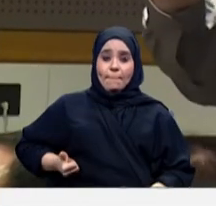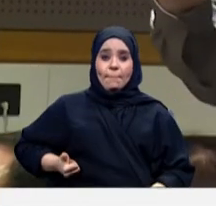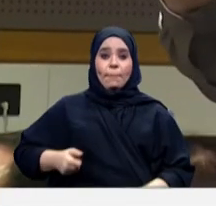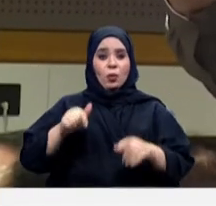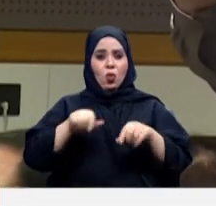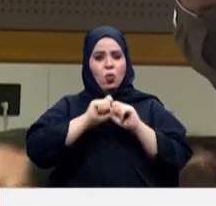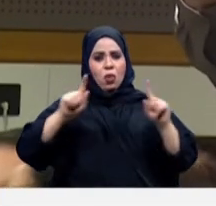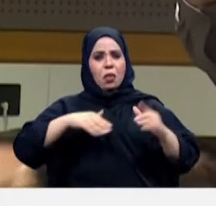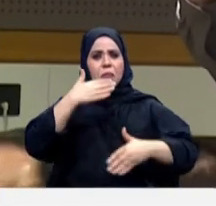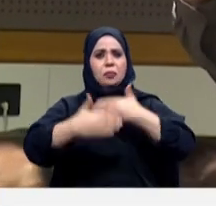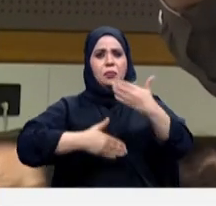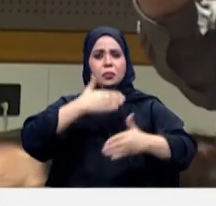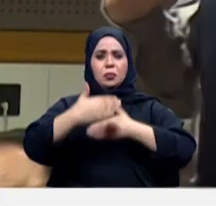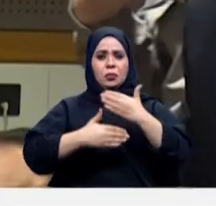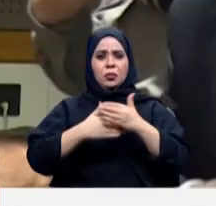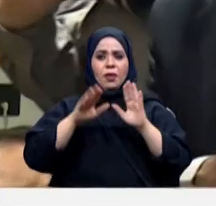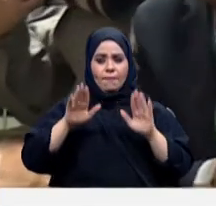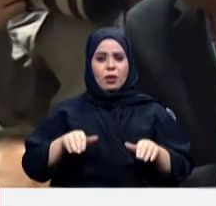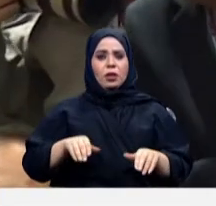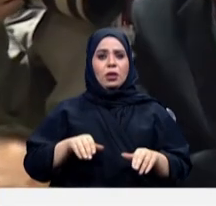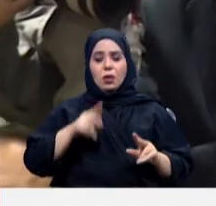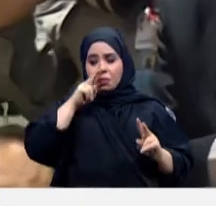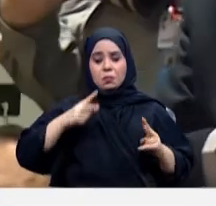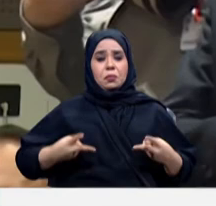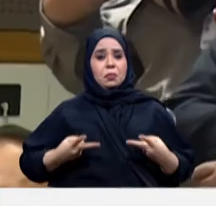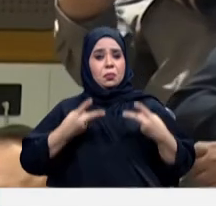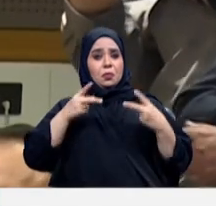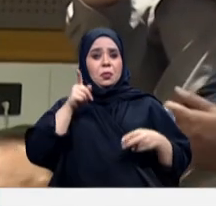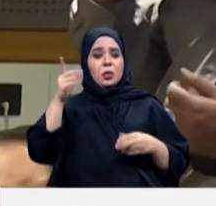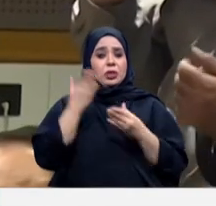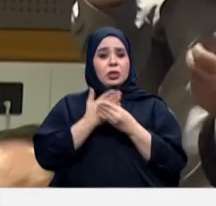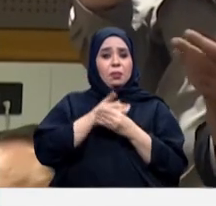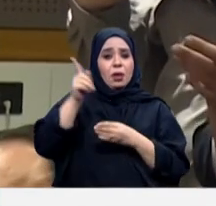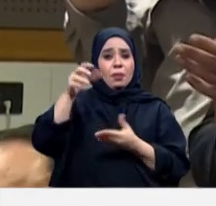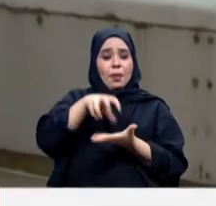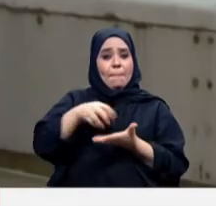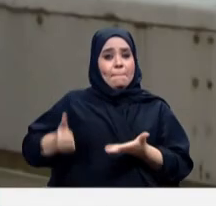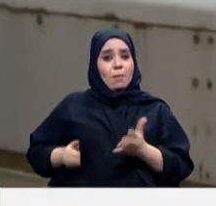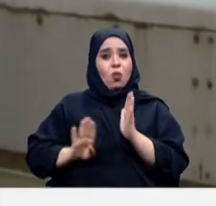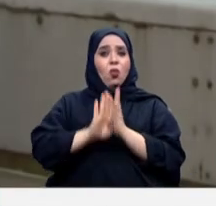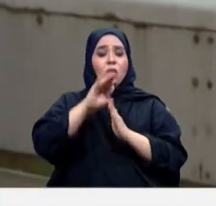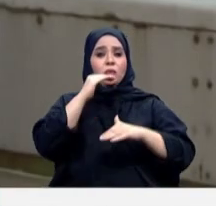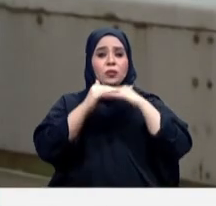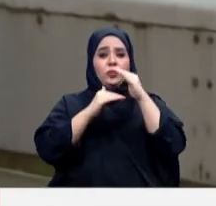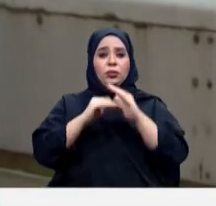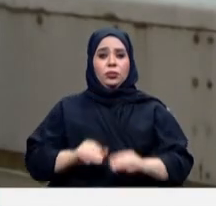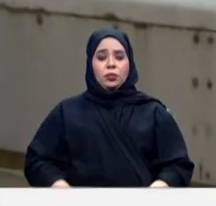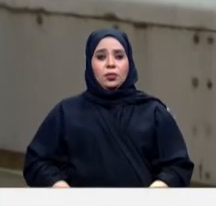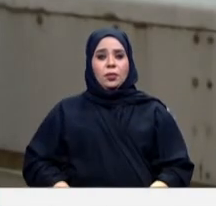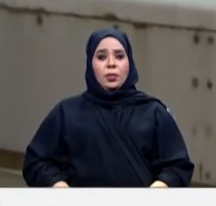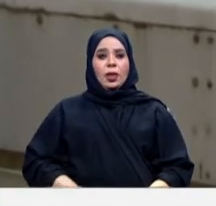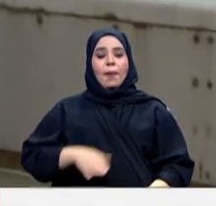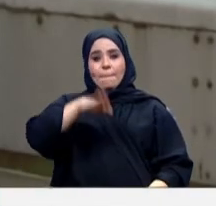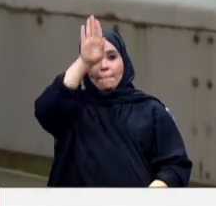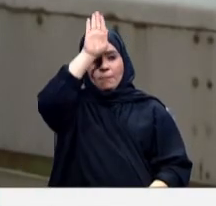سلسلة طويلة من التكريم والاحتفاء الأممي بما حققته المملكة من إنجازات. نالت البحرين الجائزة